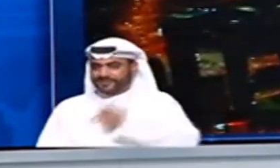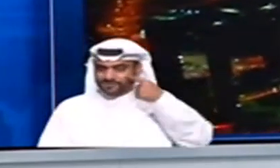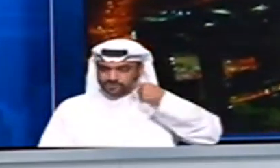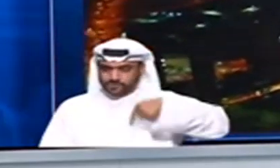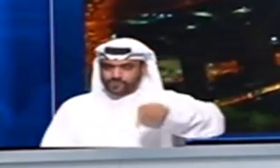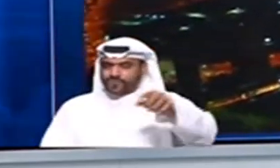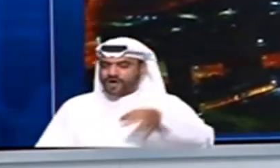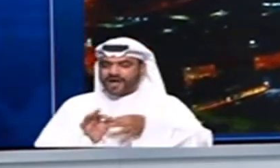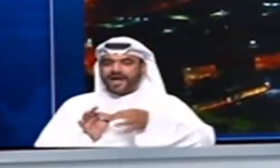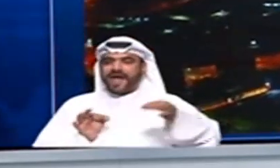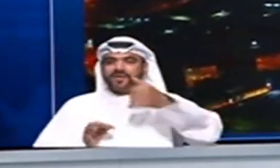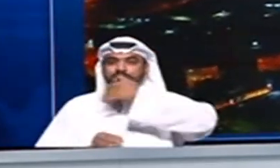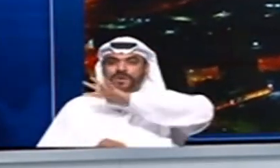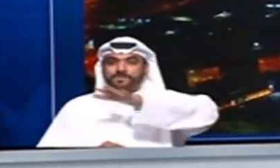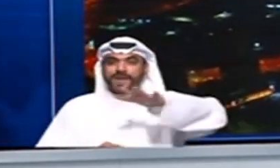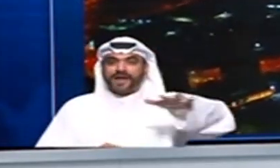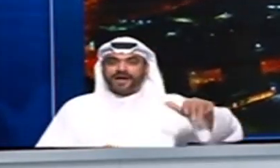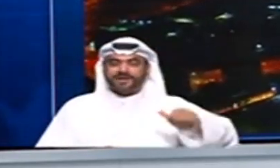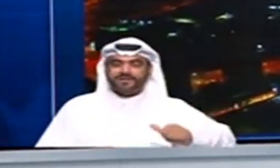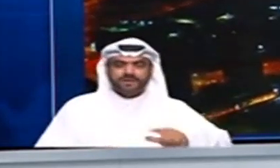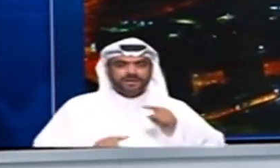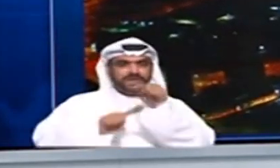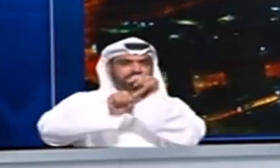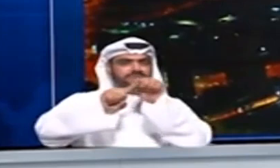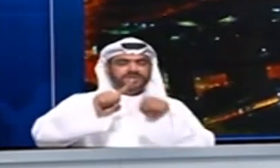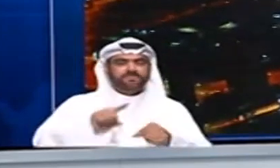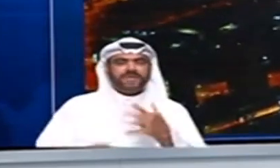المناطق الساحلية. نسب الرطوبة تتفاوت ما بين